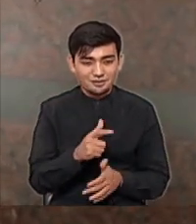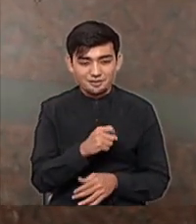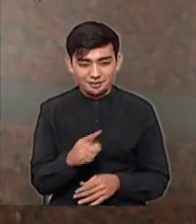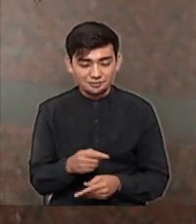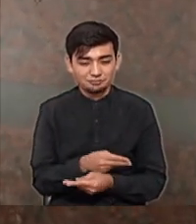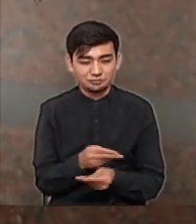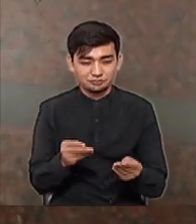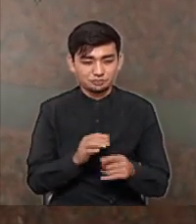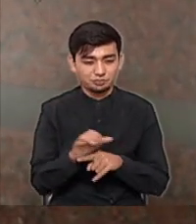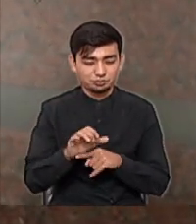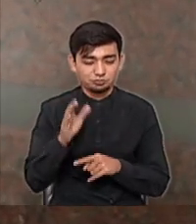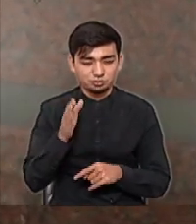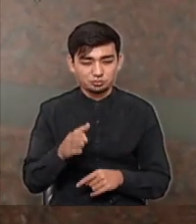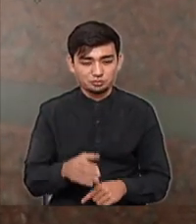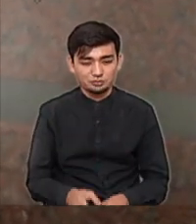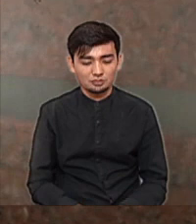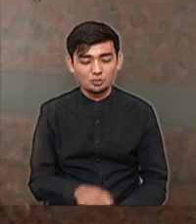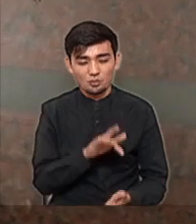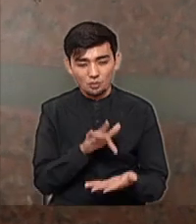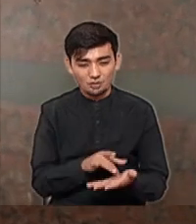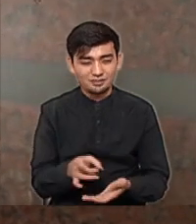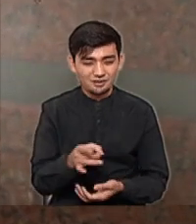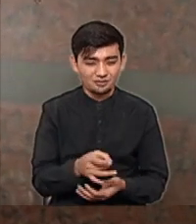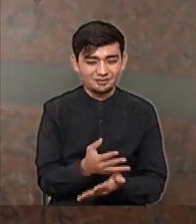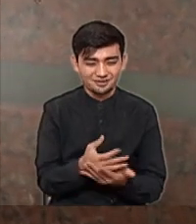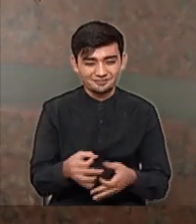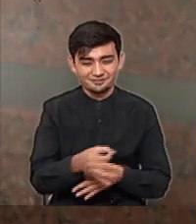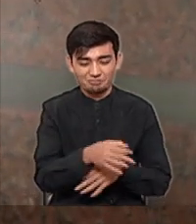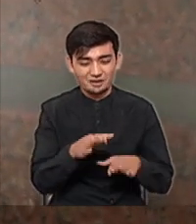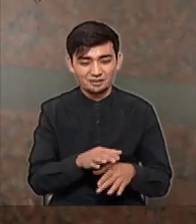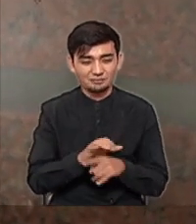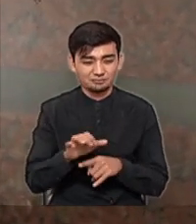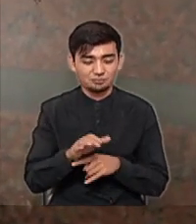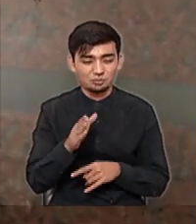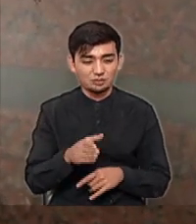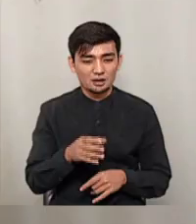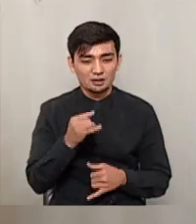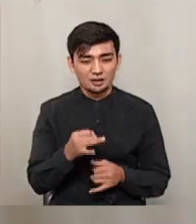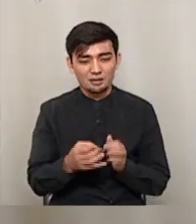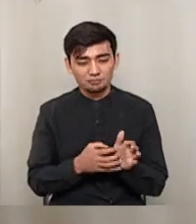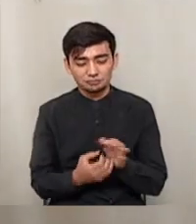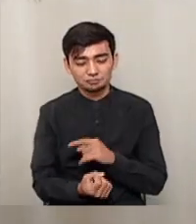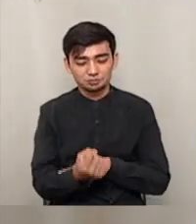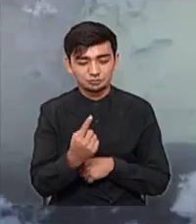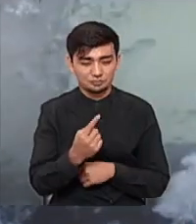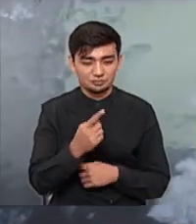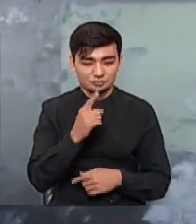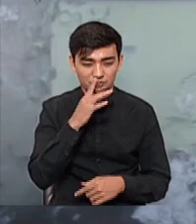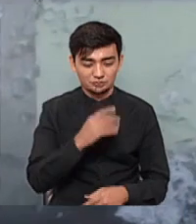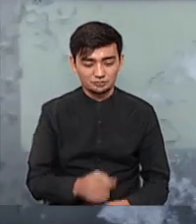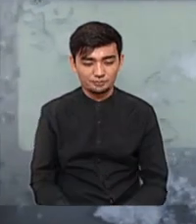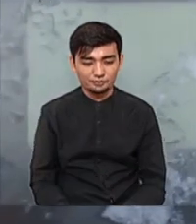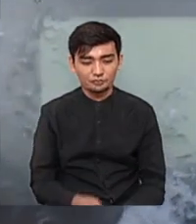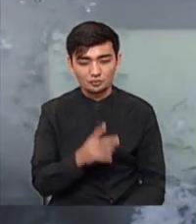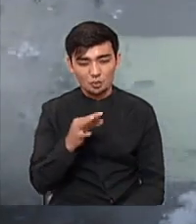газы босатылуда, қала және аудандар бекеттері иелеріне таратылуда. Жалпы тапшылық көзі жоқ.